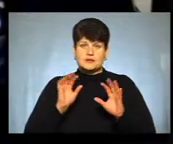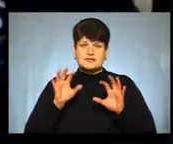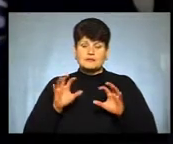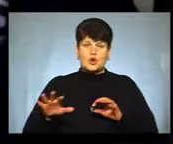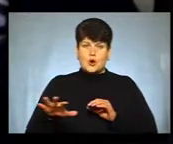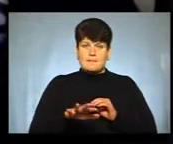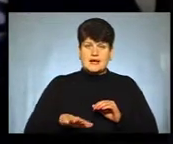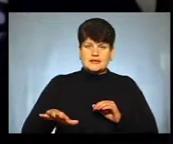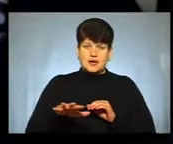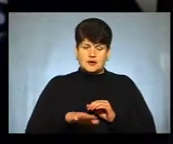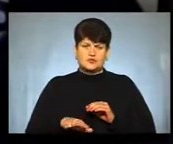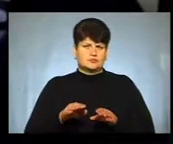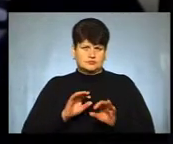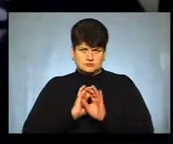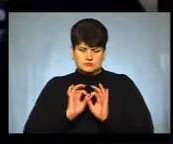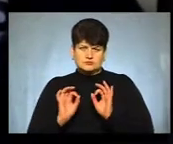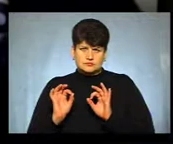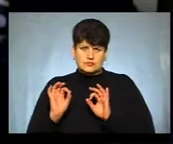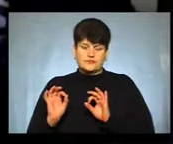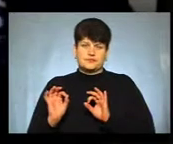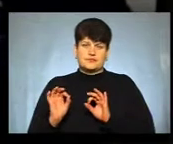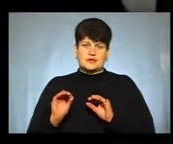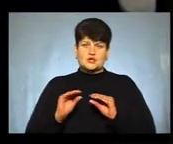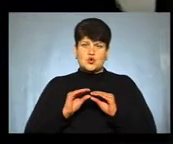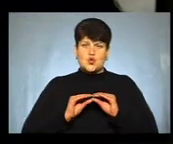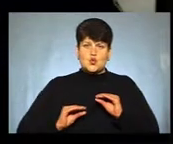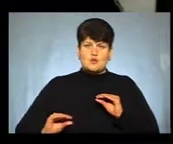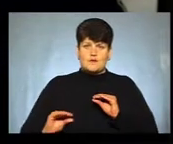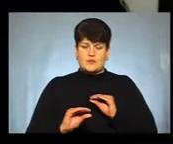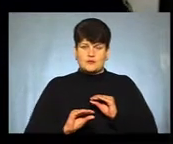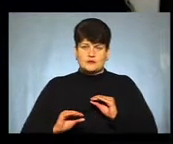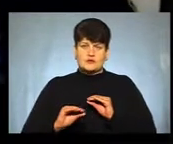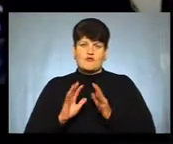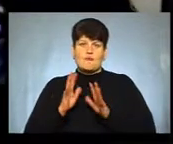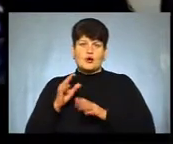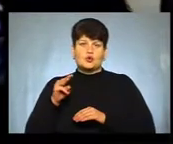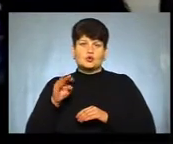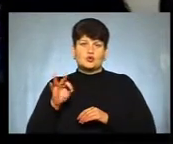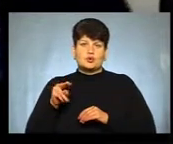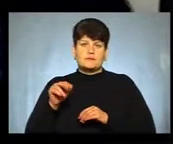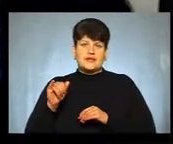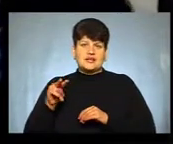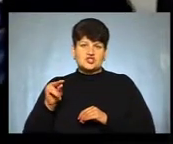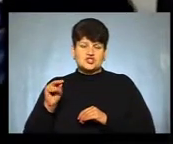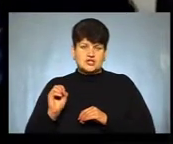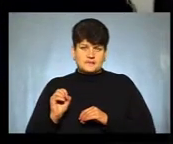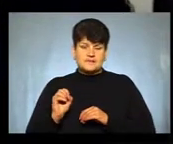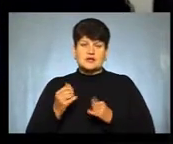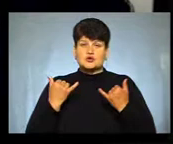майданчика повноцінного з таким гумовим покриттям в парку Топільща.